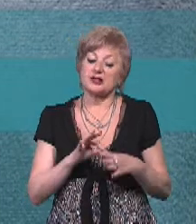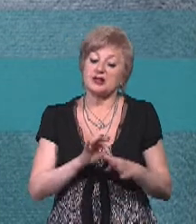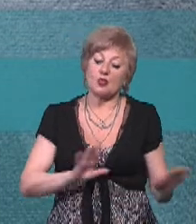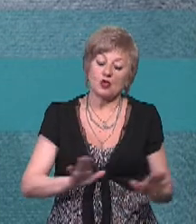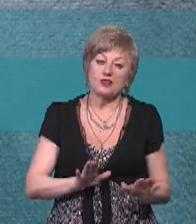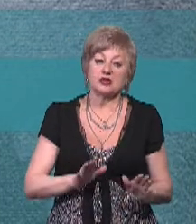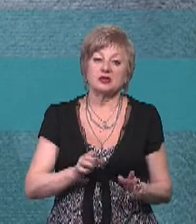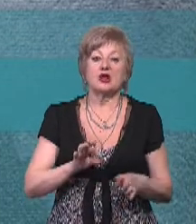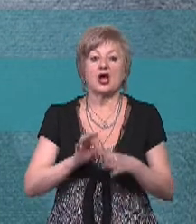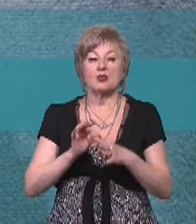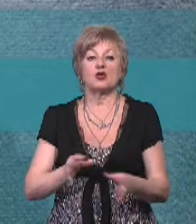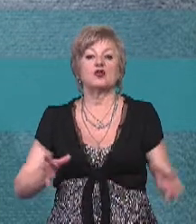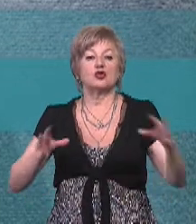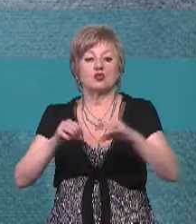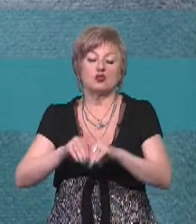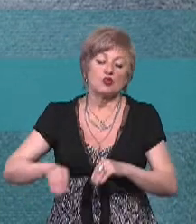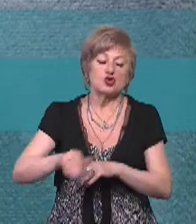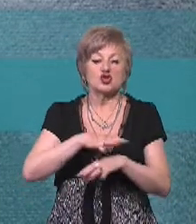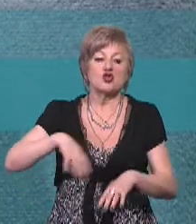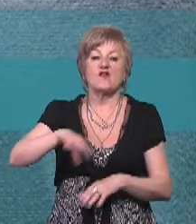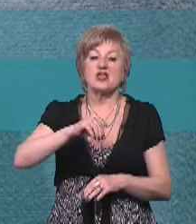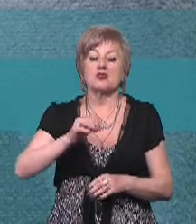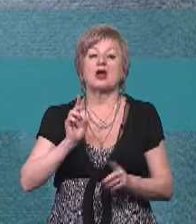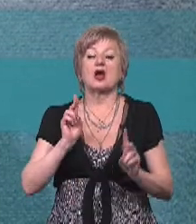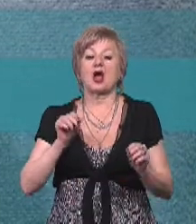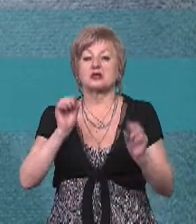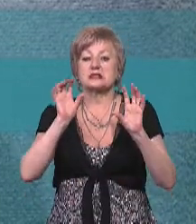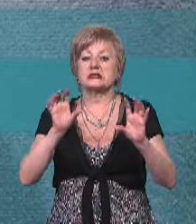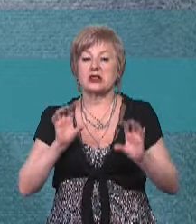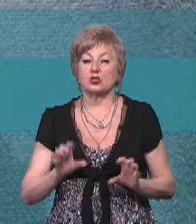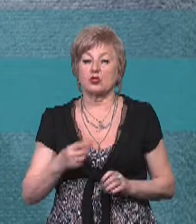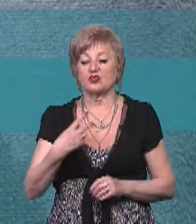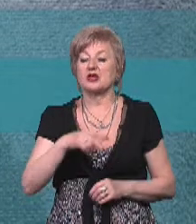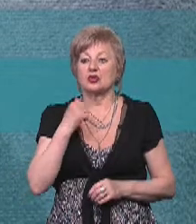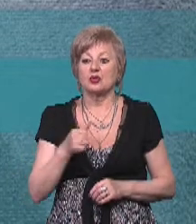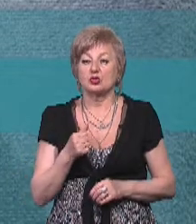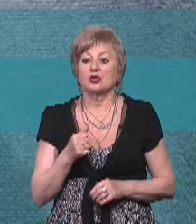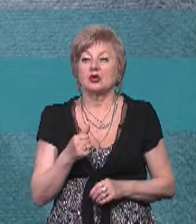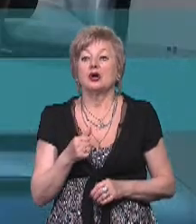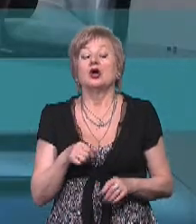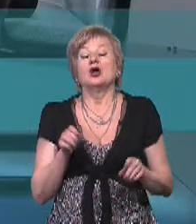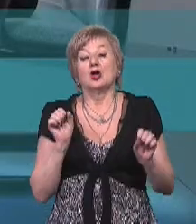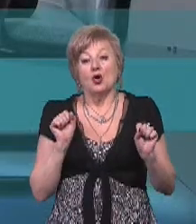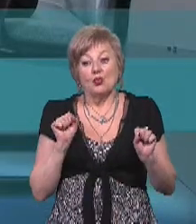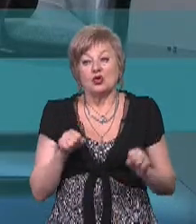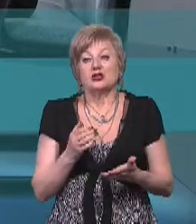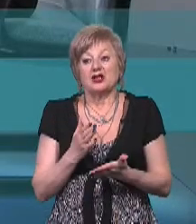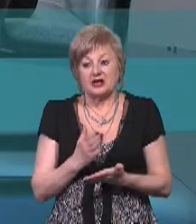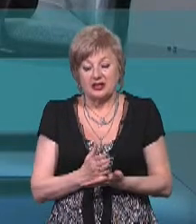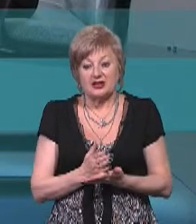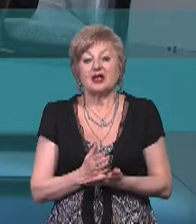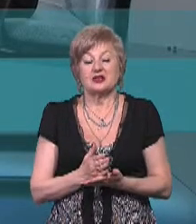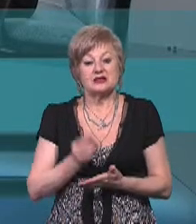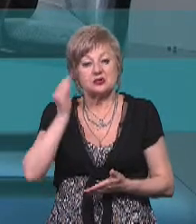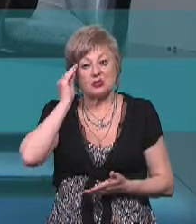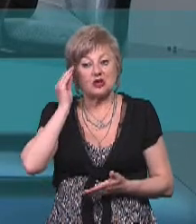а провести вже разом з усіма, як це передбачено законом у 2020 році? Ну, так, є в цьому певний сенс.